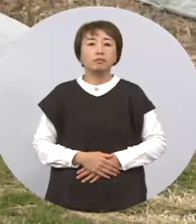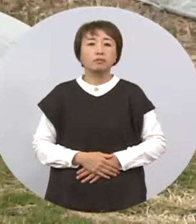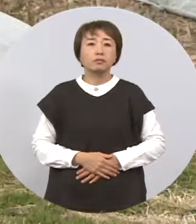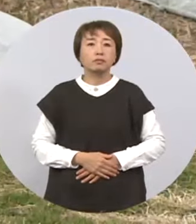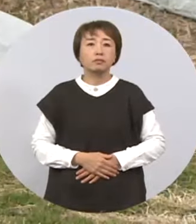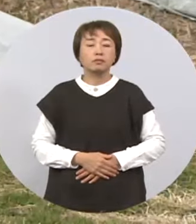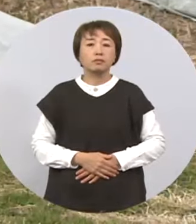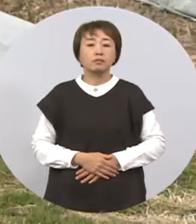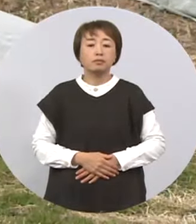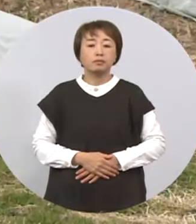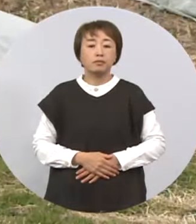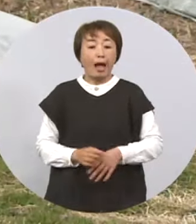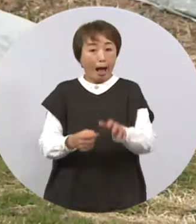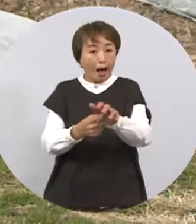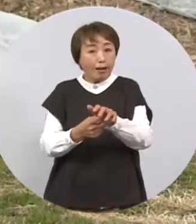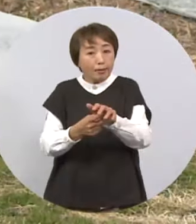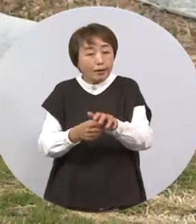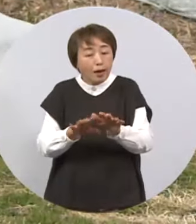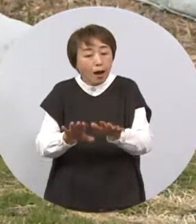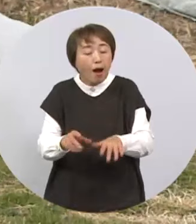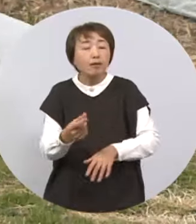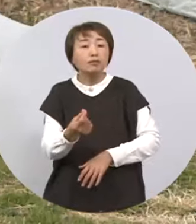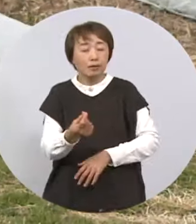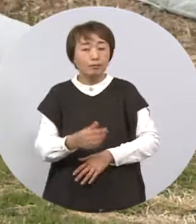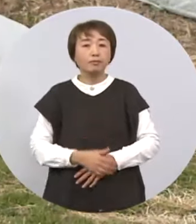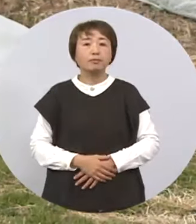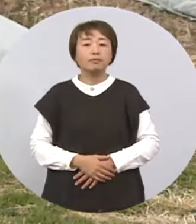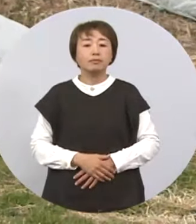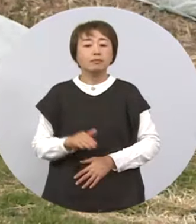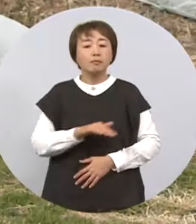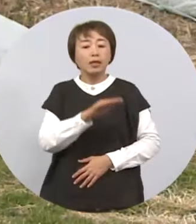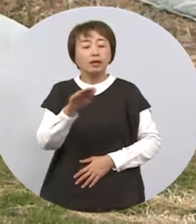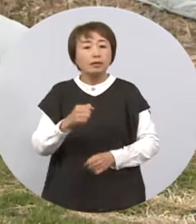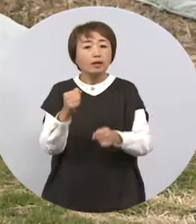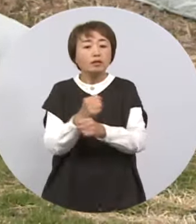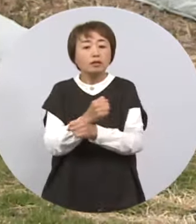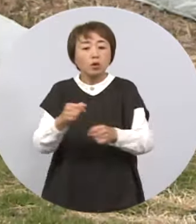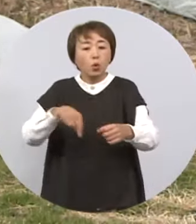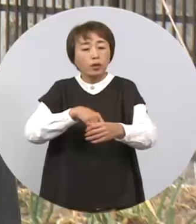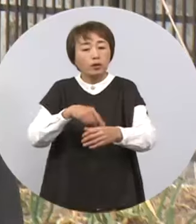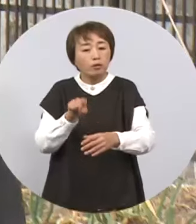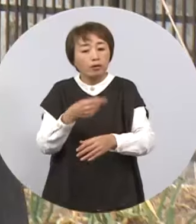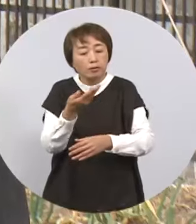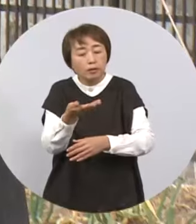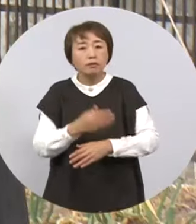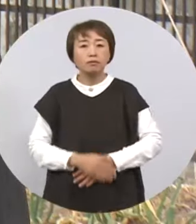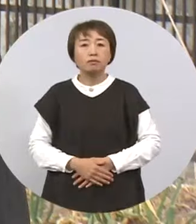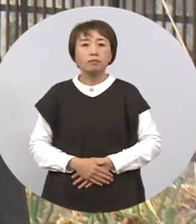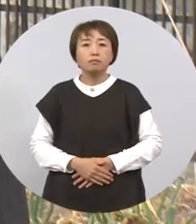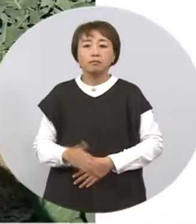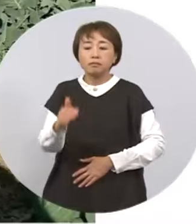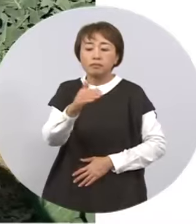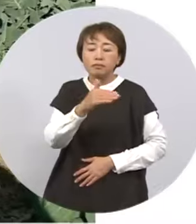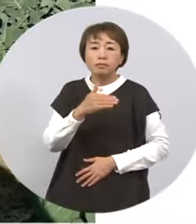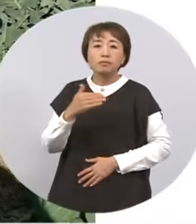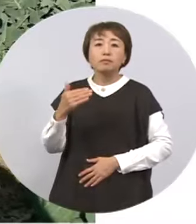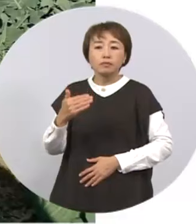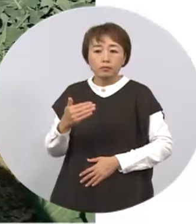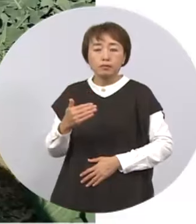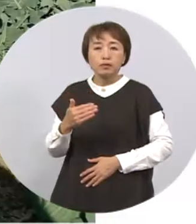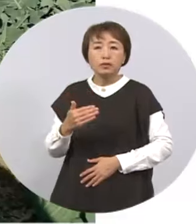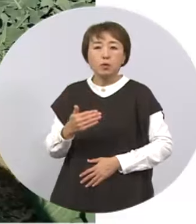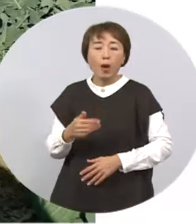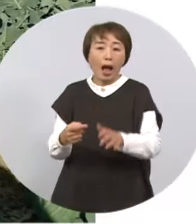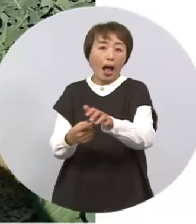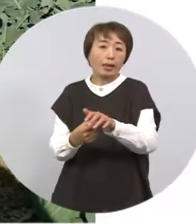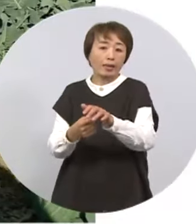いや、こちら畑があるんですけれども、皆さんはどういった事業をされているんでしょうか。 私たちは、畑を利用した